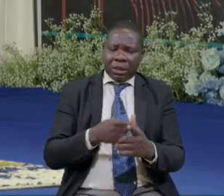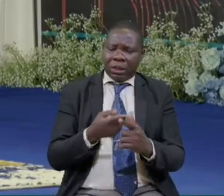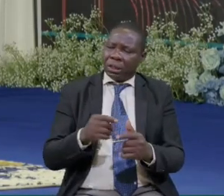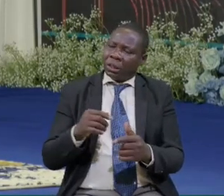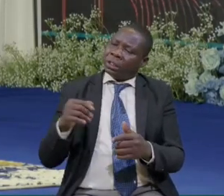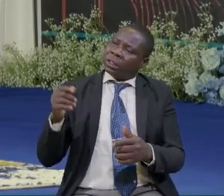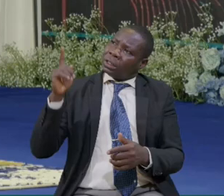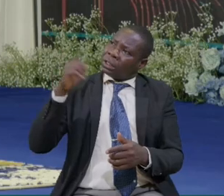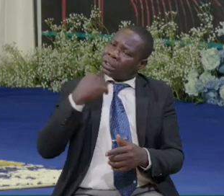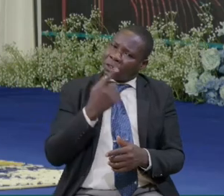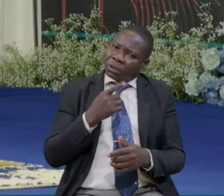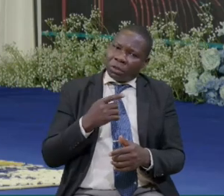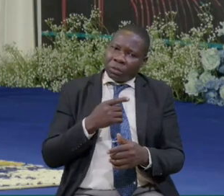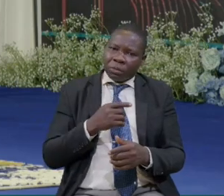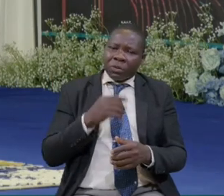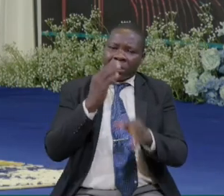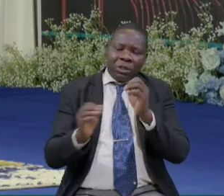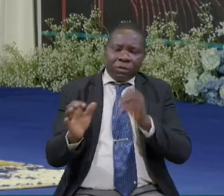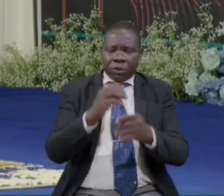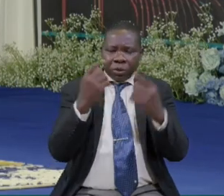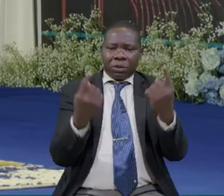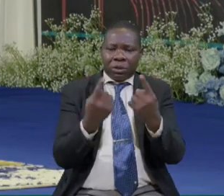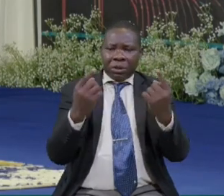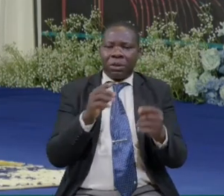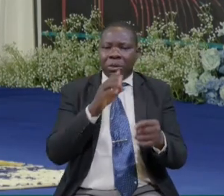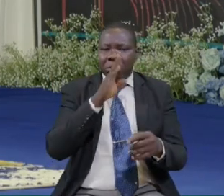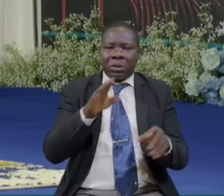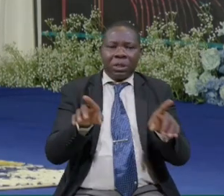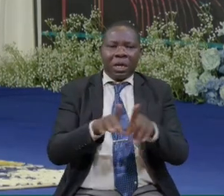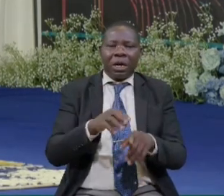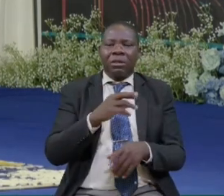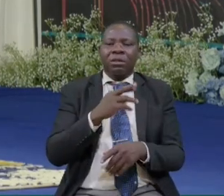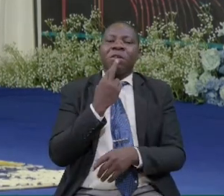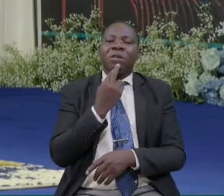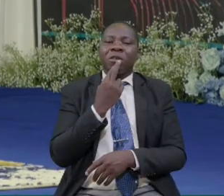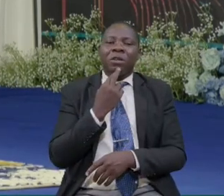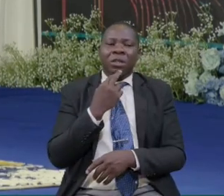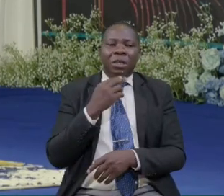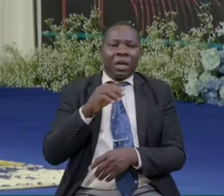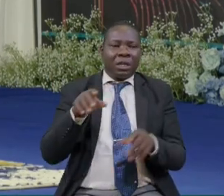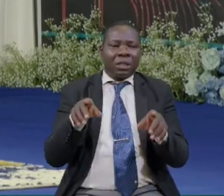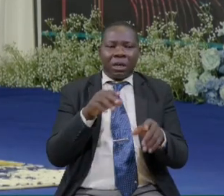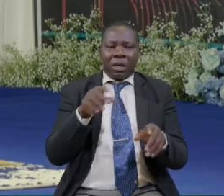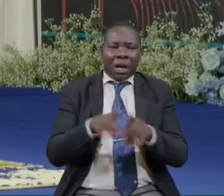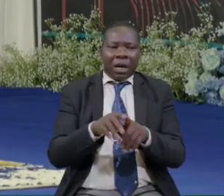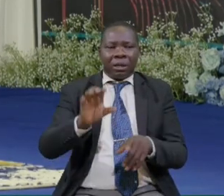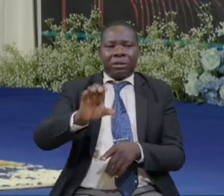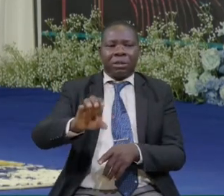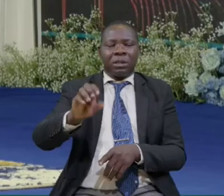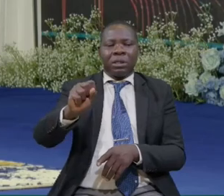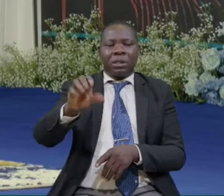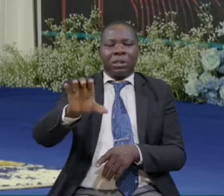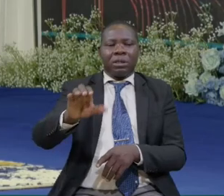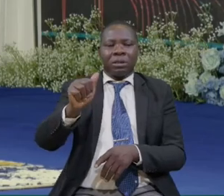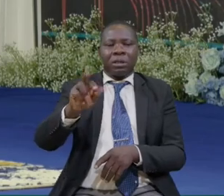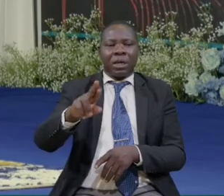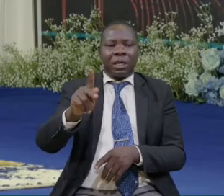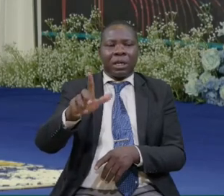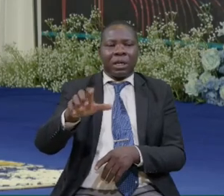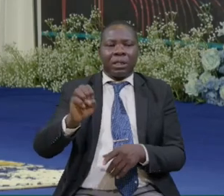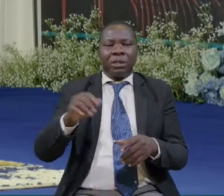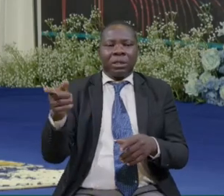Dit l'Éternel, si vos péchés sont comme le cramoisi, ils deviendront blancs comme la neige.